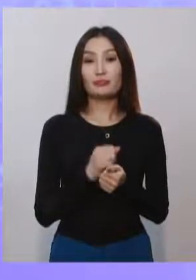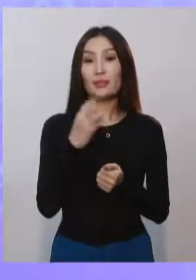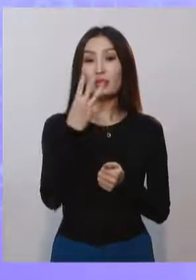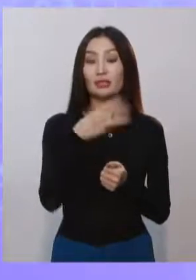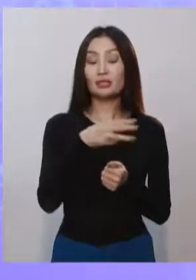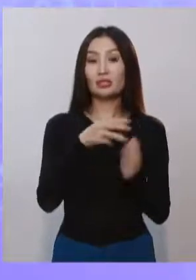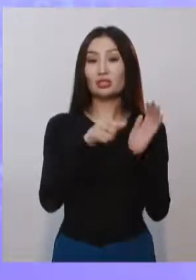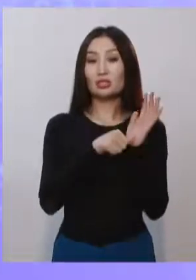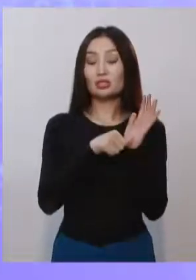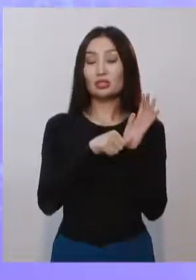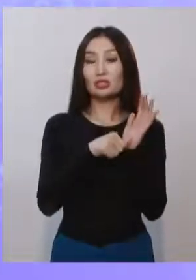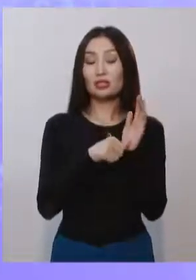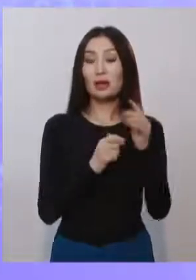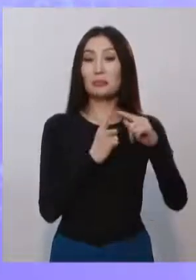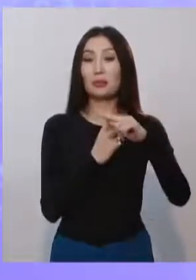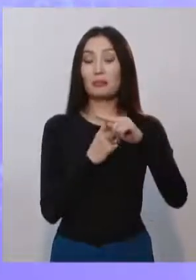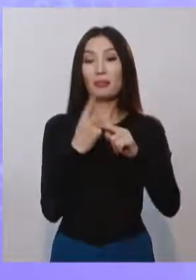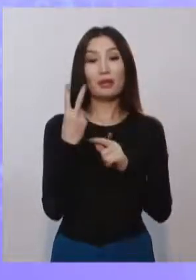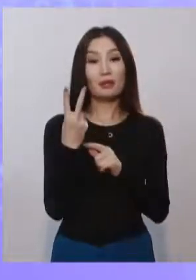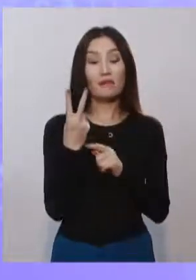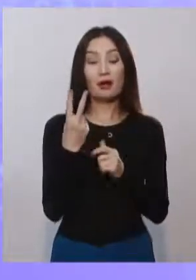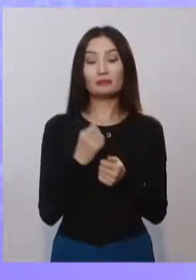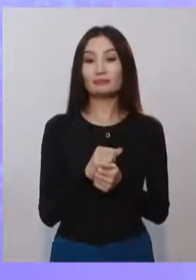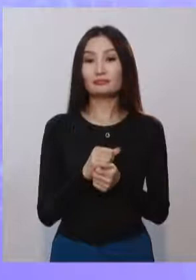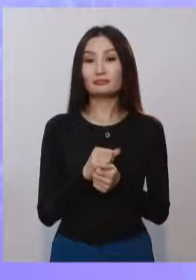36 прибавили 2